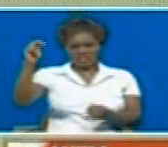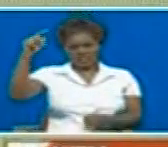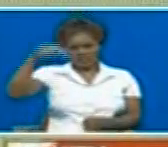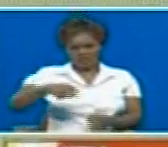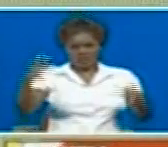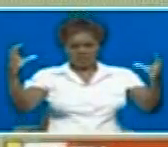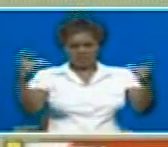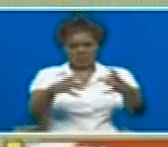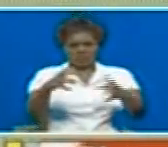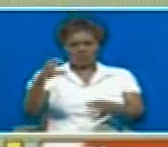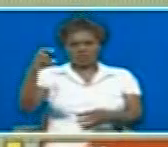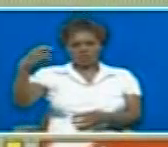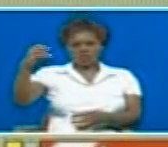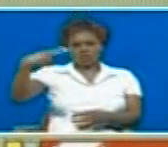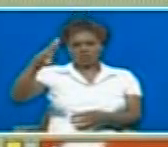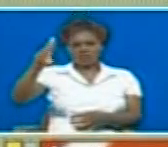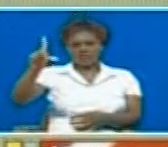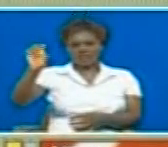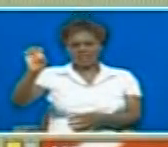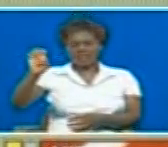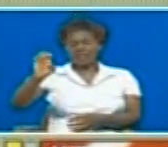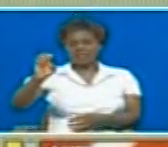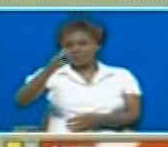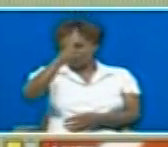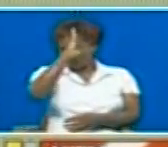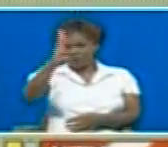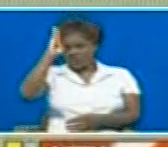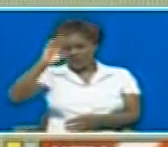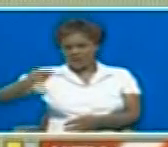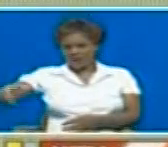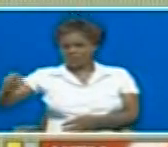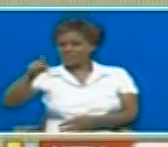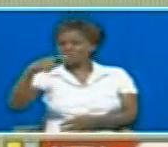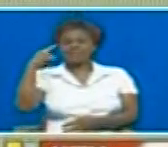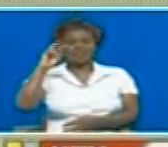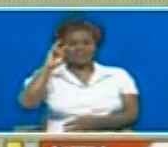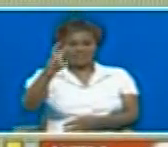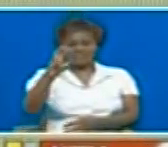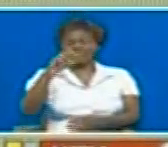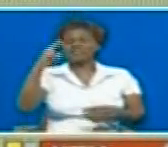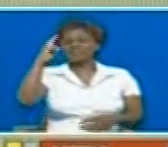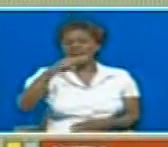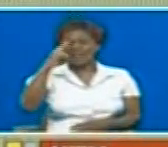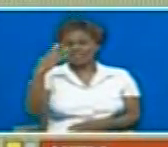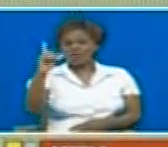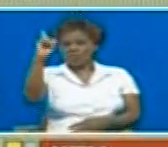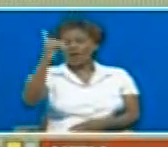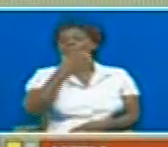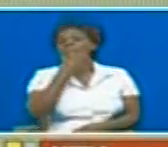Wenyeji wa mji wa Chwele, ikiwa ni katika kaunti ya Bungoma kule, leo walijionea kioja cha bure wakati jamaa